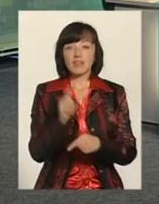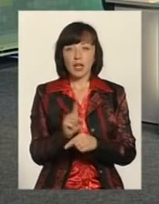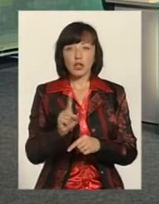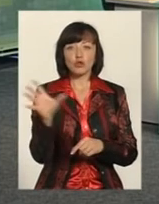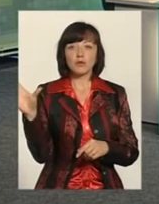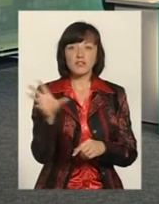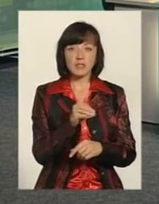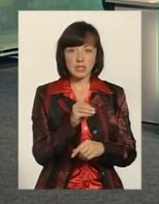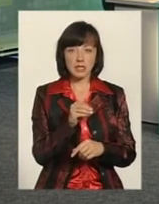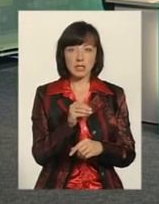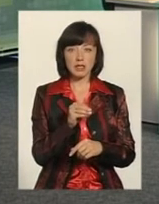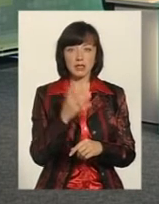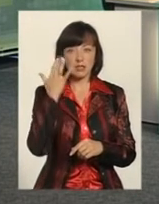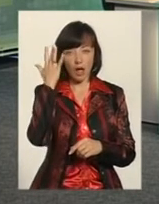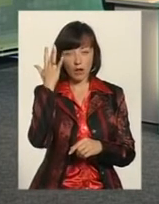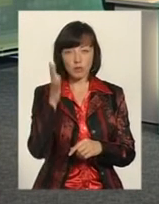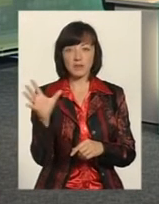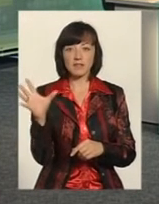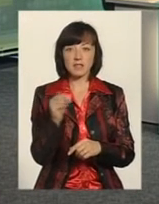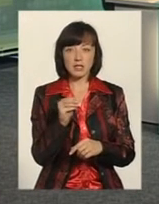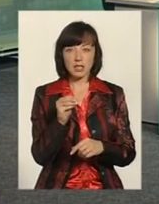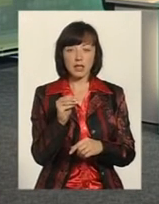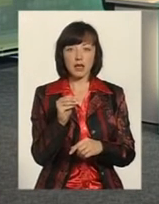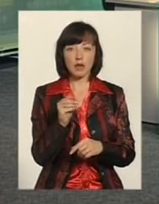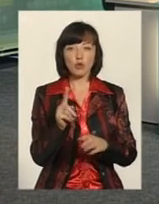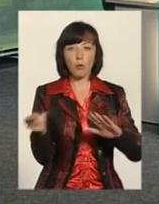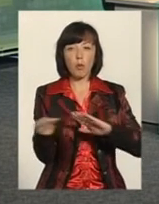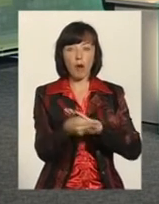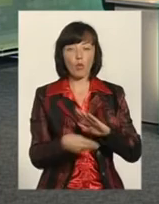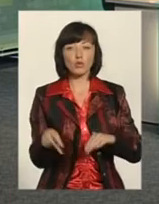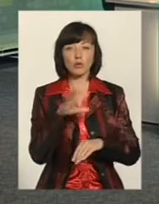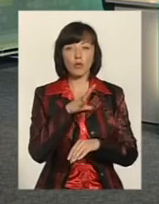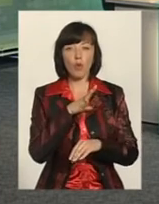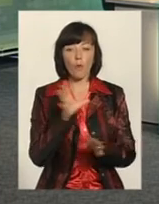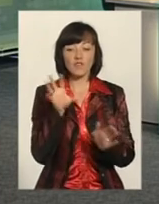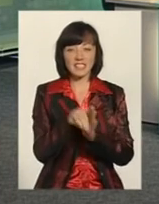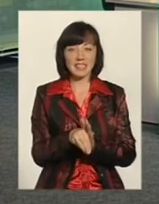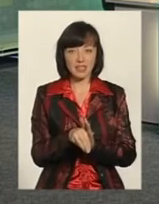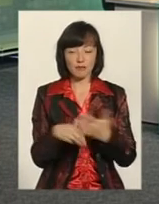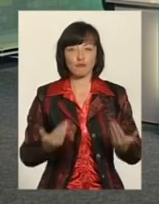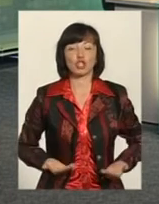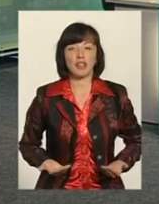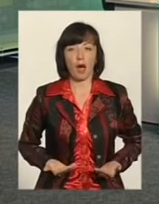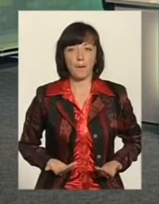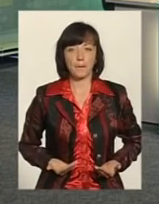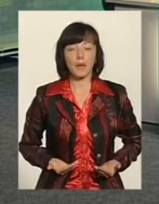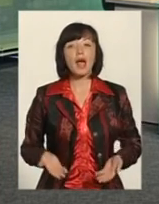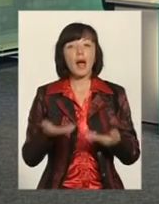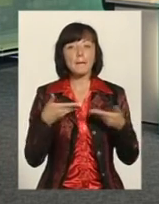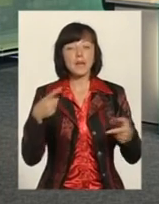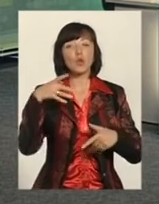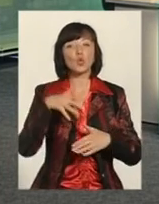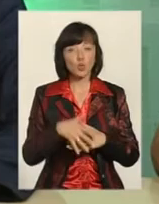всі задумки, ті всі, скажімо, то все, що пропагується, щоб воно було втілене в життя. Ну, і ми розуміємо,